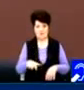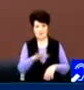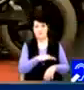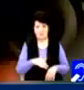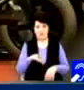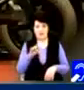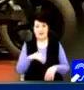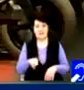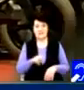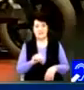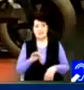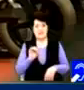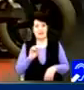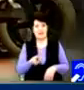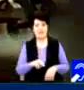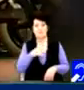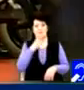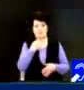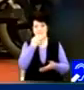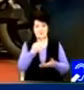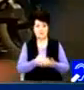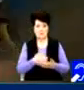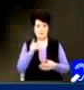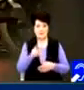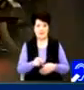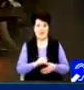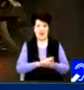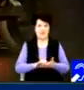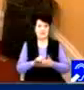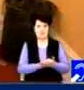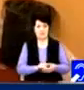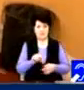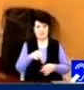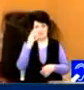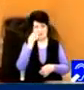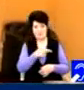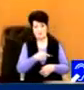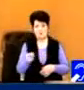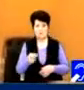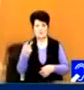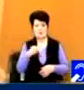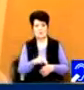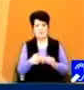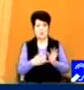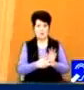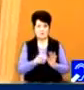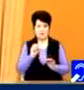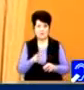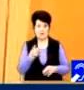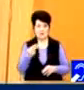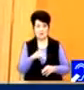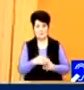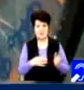rezidențial proiectul vot informat și asumat a fost implementat de Asociația chistol Moldova în perioada decembrie 2018 aprilie